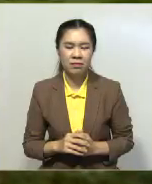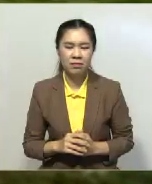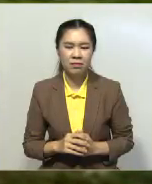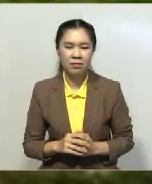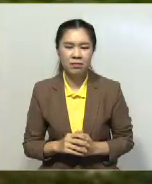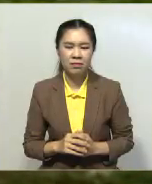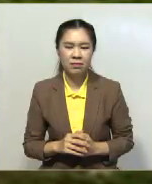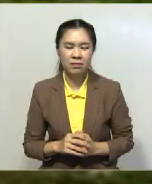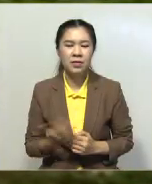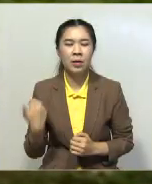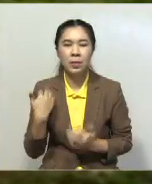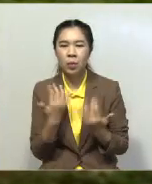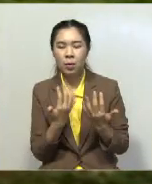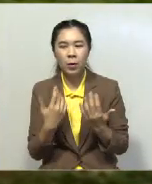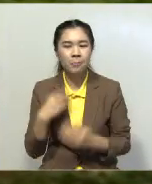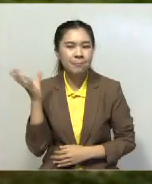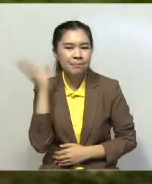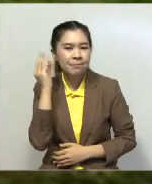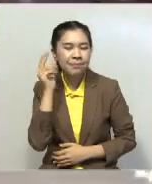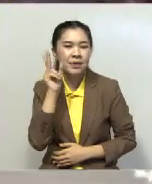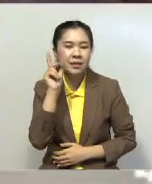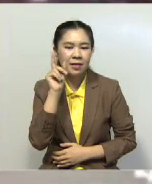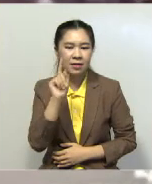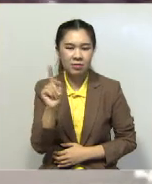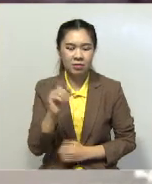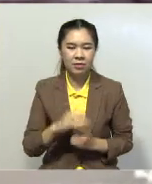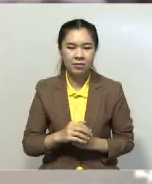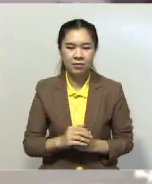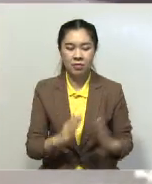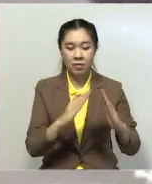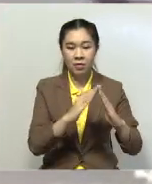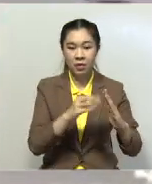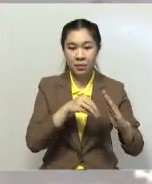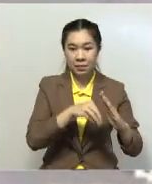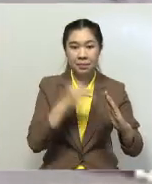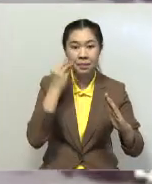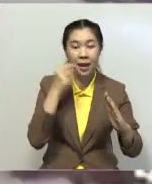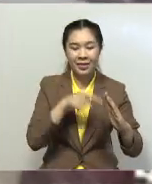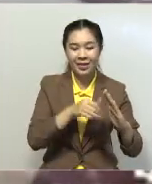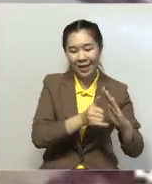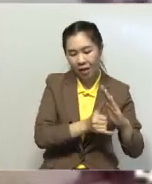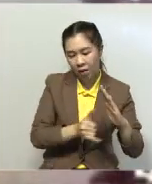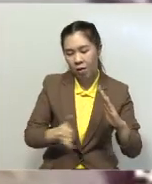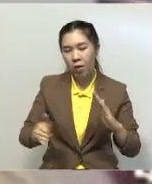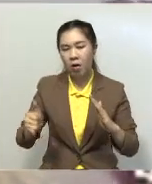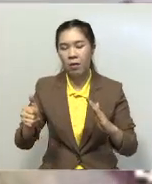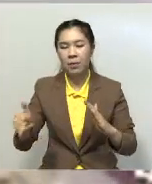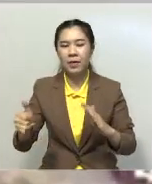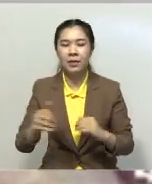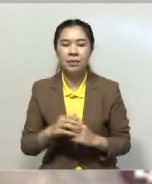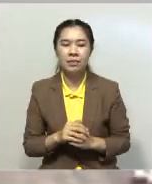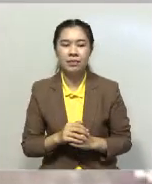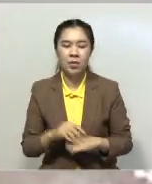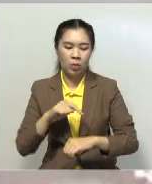ก็คอยฟังข่าวคอยฟังข่าวพอผมออกจากบ้านนี่สองโมงครึ่งคอยฟังข่าว